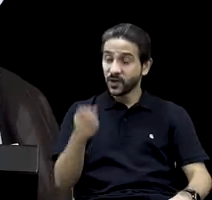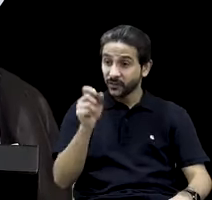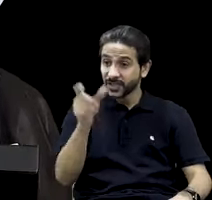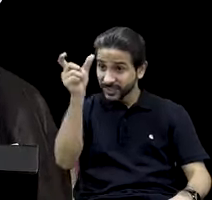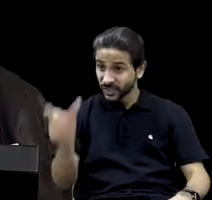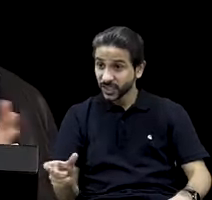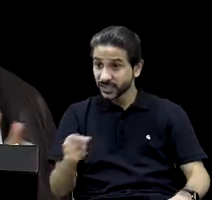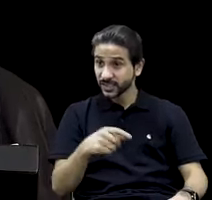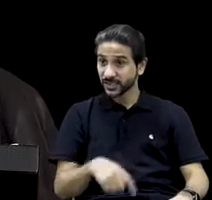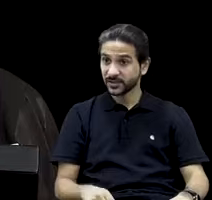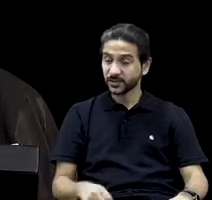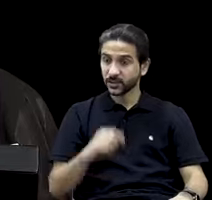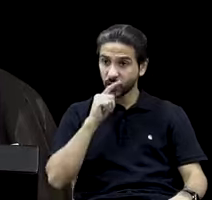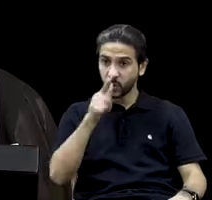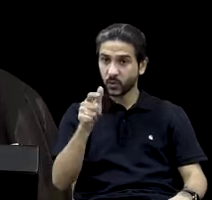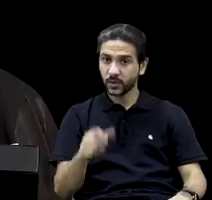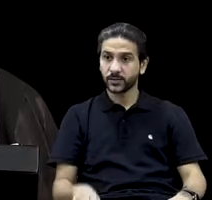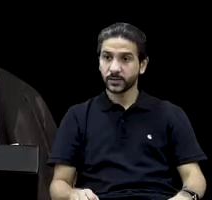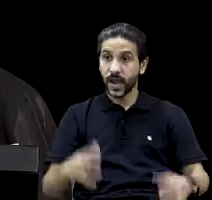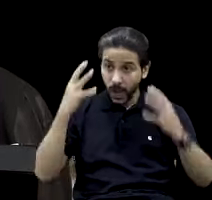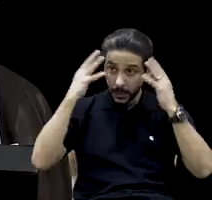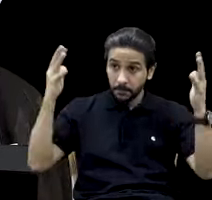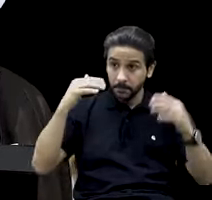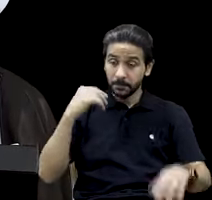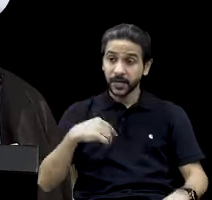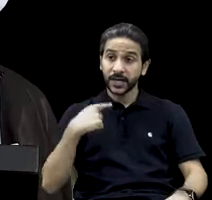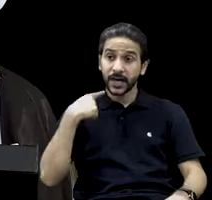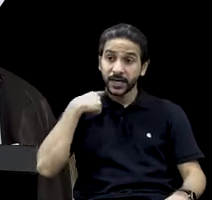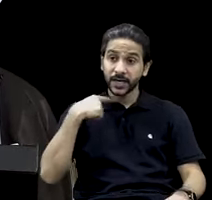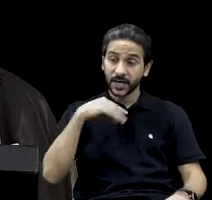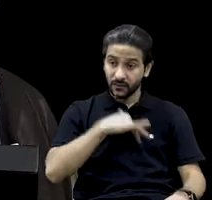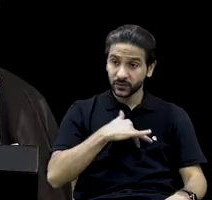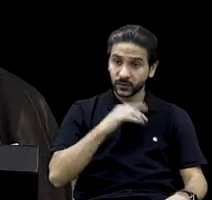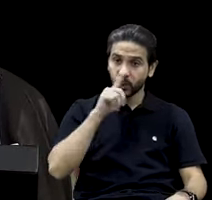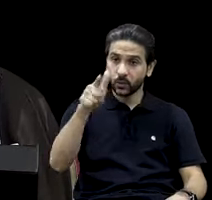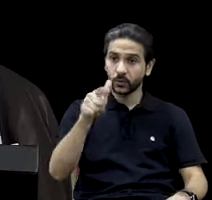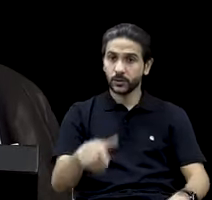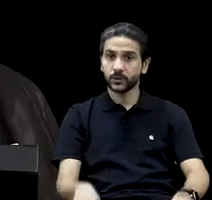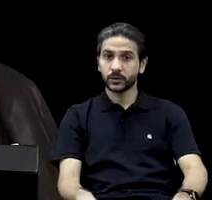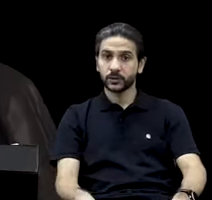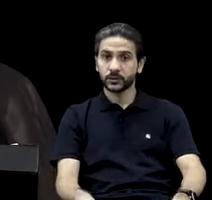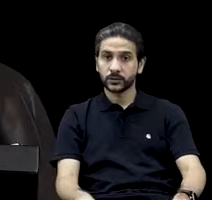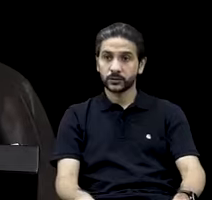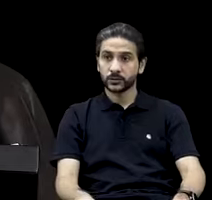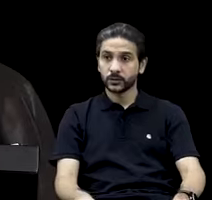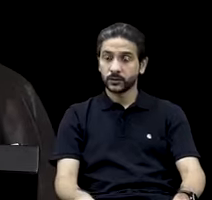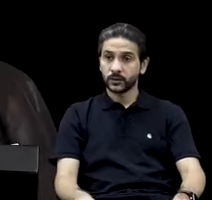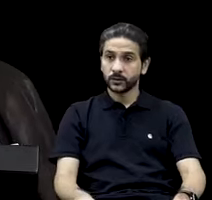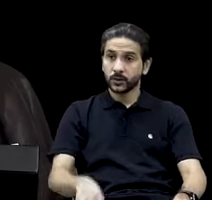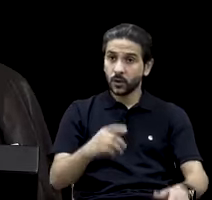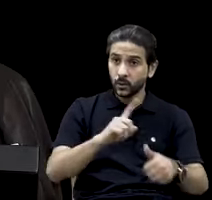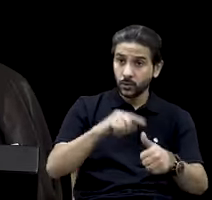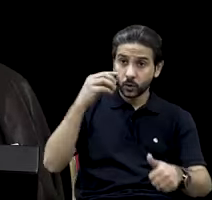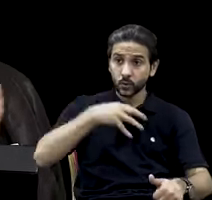يلخص هالمسيره لعلم النفس بعباره مرحه مو قلنا انتقل من الروح